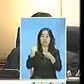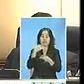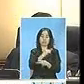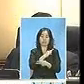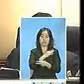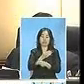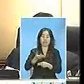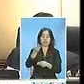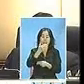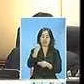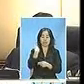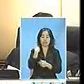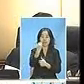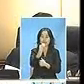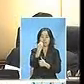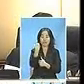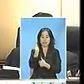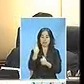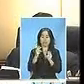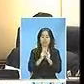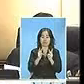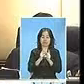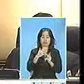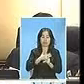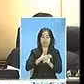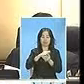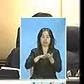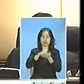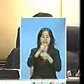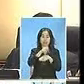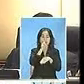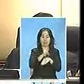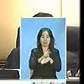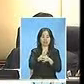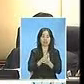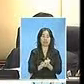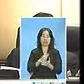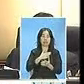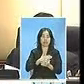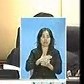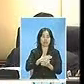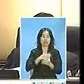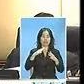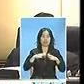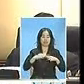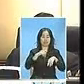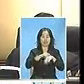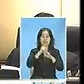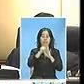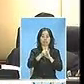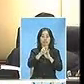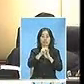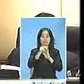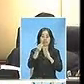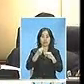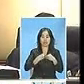นะครับกรรมธิการก็ใครจะขอความกรุณาท่านประธานนะครับถ้าจะกรุณาพักประชุมสัก30นาที